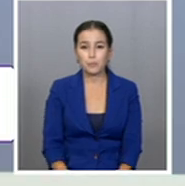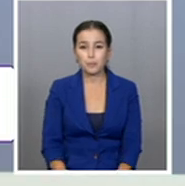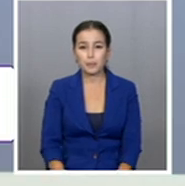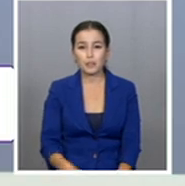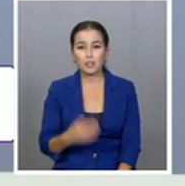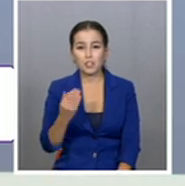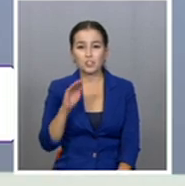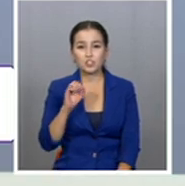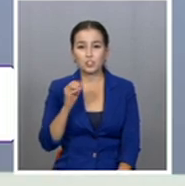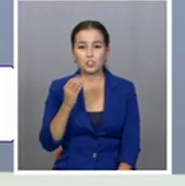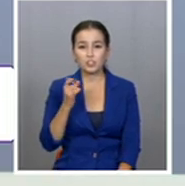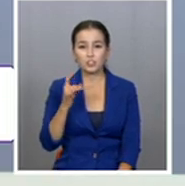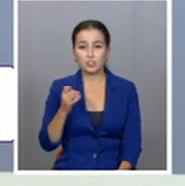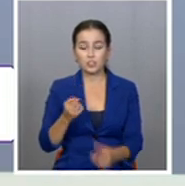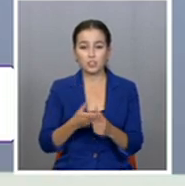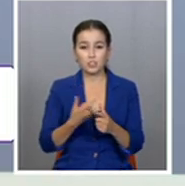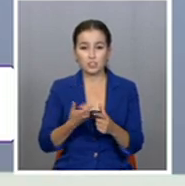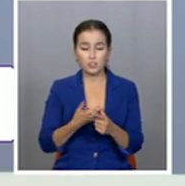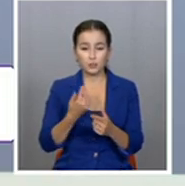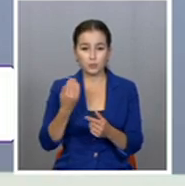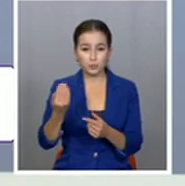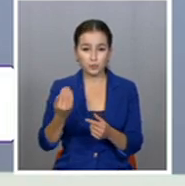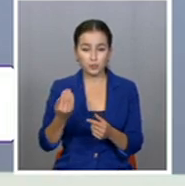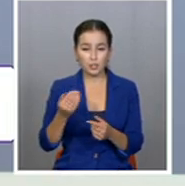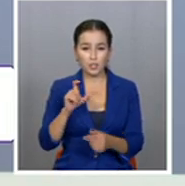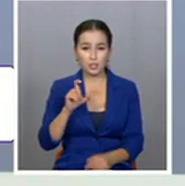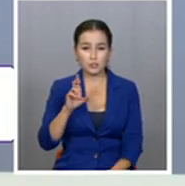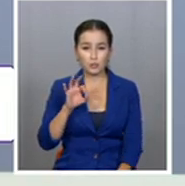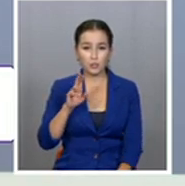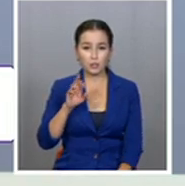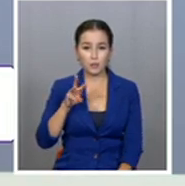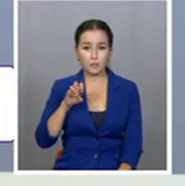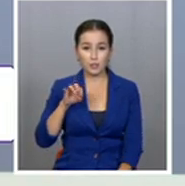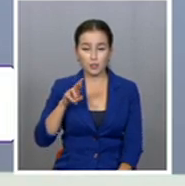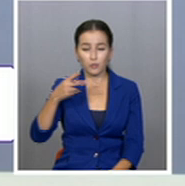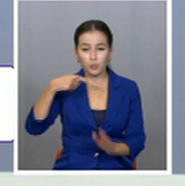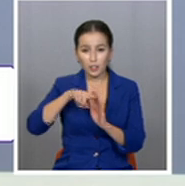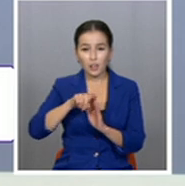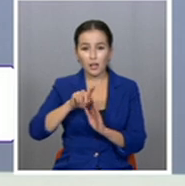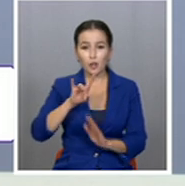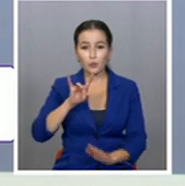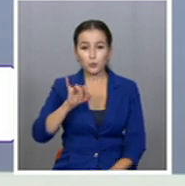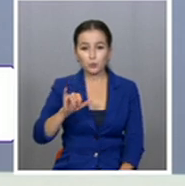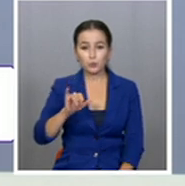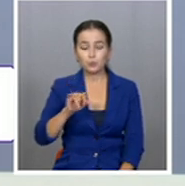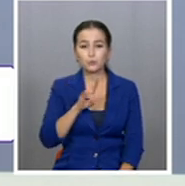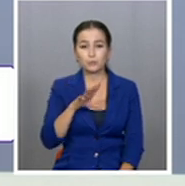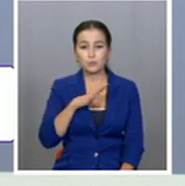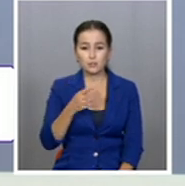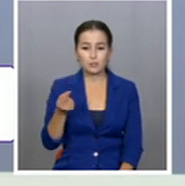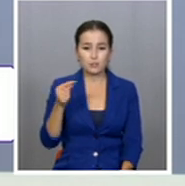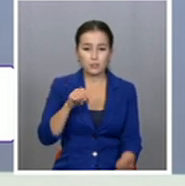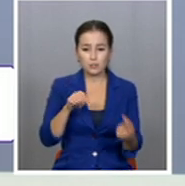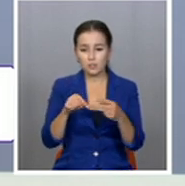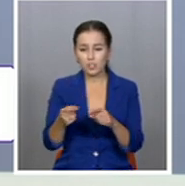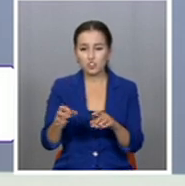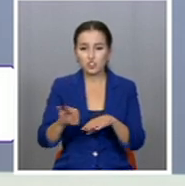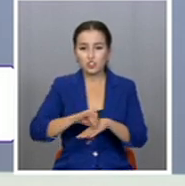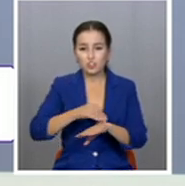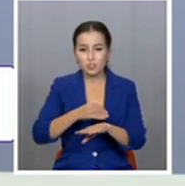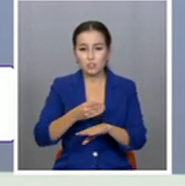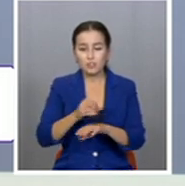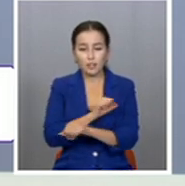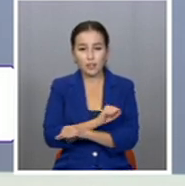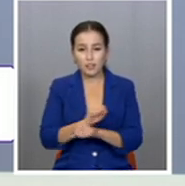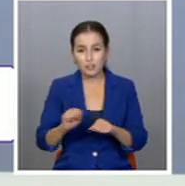шезіресі экзогамиясы, яғни ру үшінде некелік қатынастарға тыйым салынады деген сөз, шек